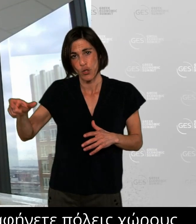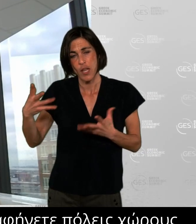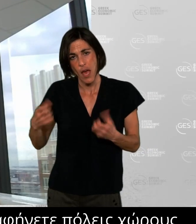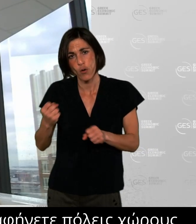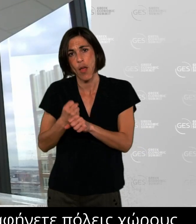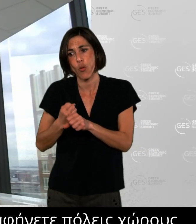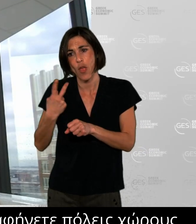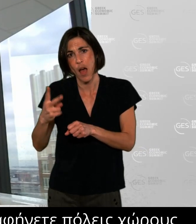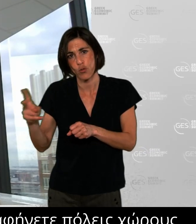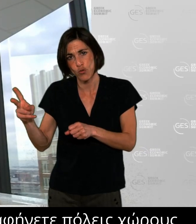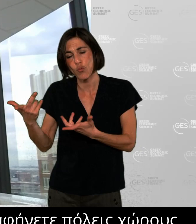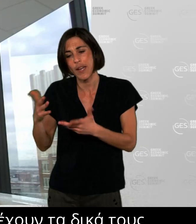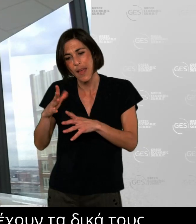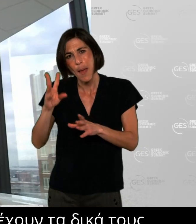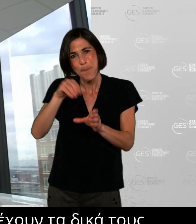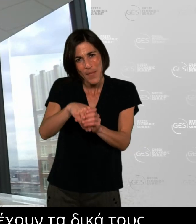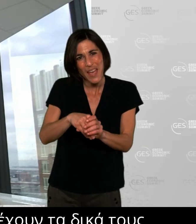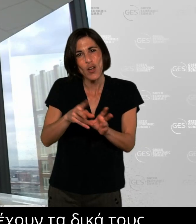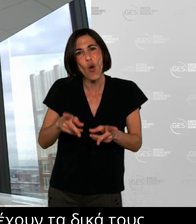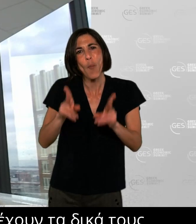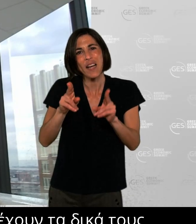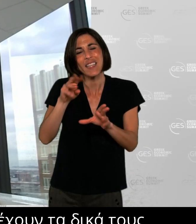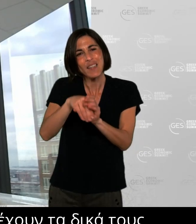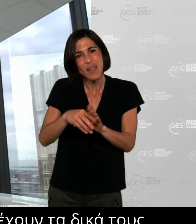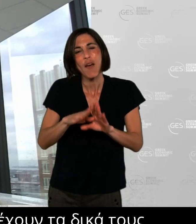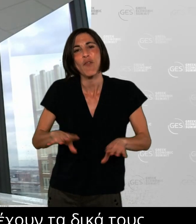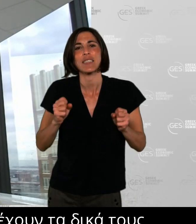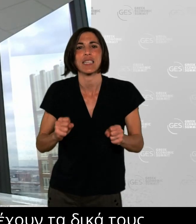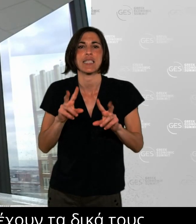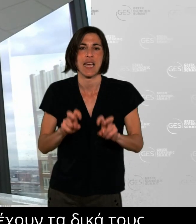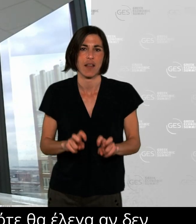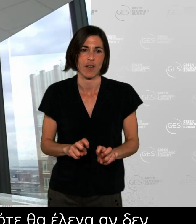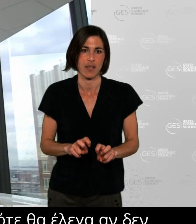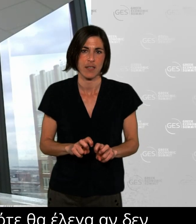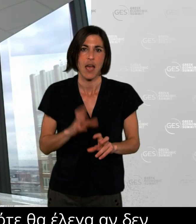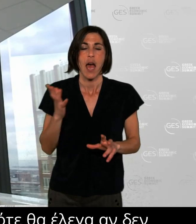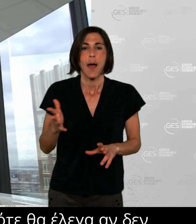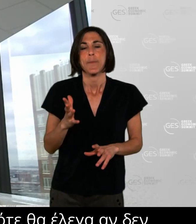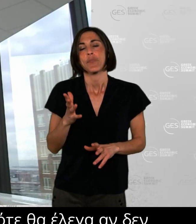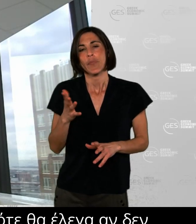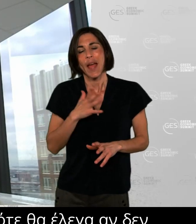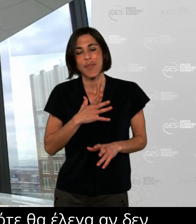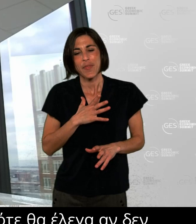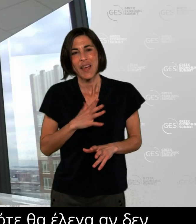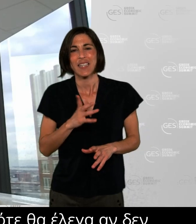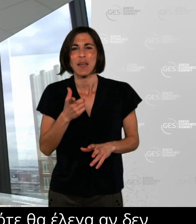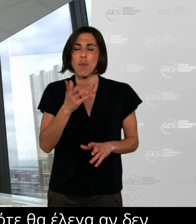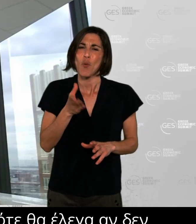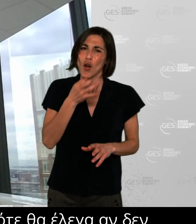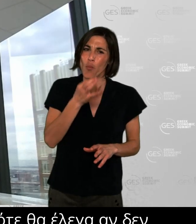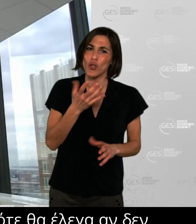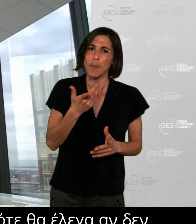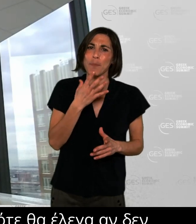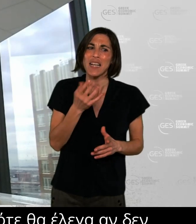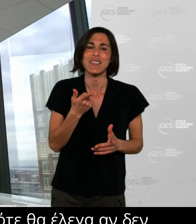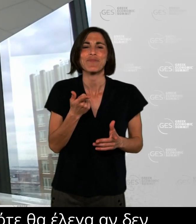βασικής έρευνας. Οπότε θα έλεγα, αν μείνουμε σε ελληνικές επιχειρήσεις, η πλειονότητα είναι μεταποιητικές. Οπότε στην πραγματικότητα δεν είναι εύκολο